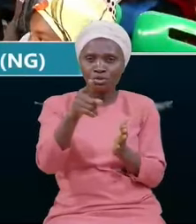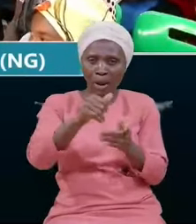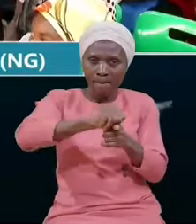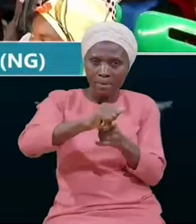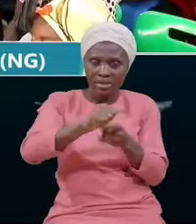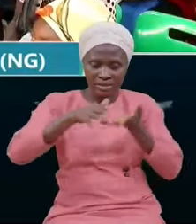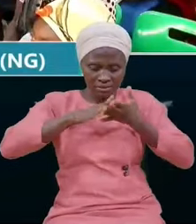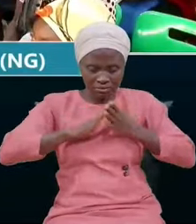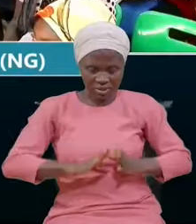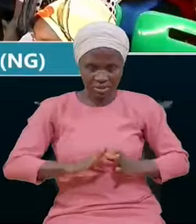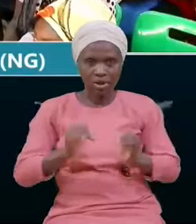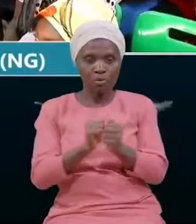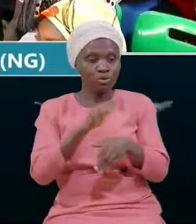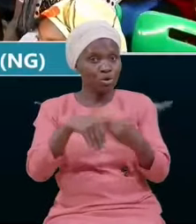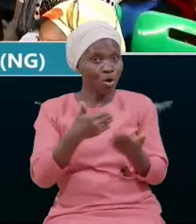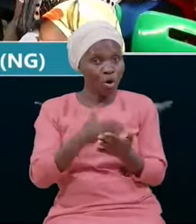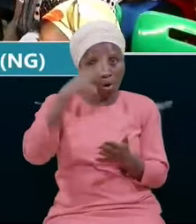Et la sanctification,